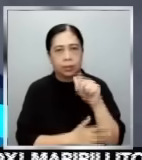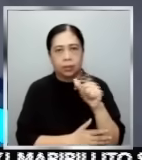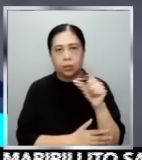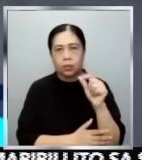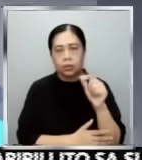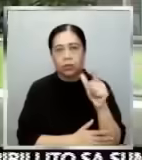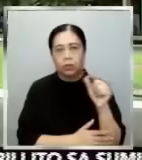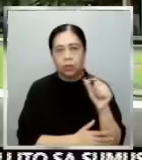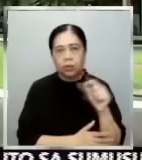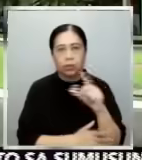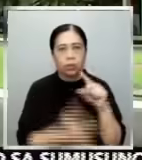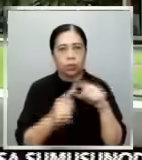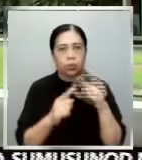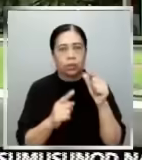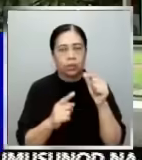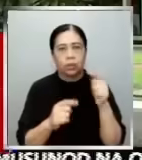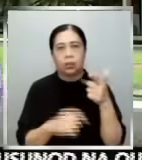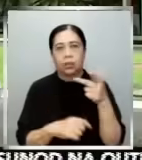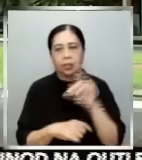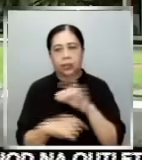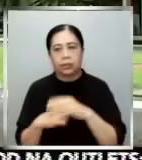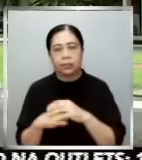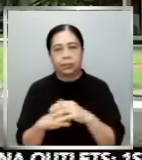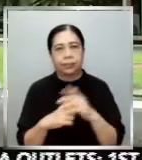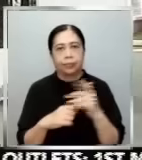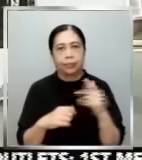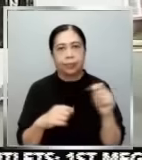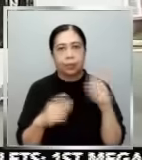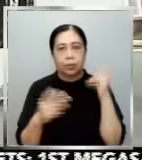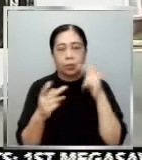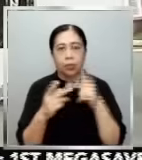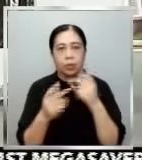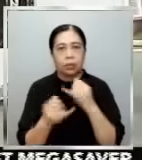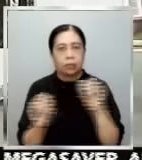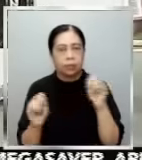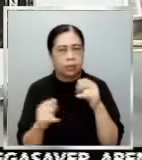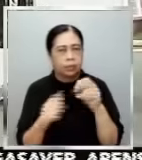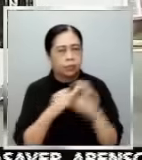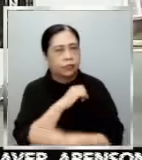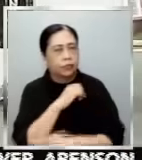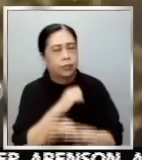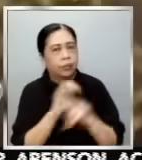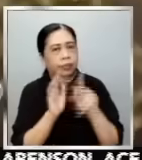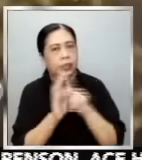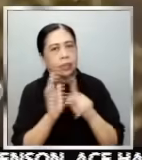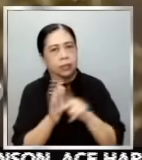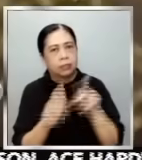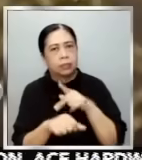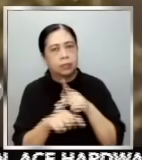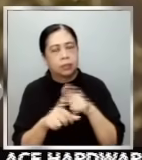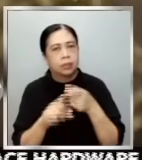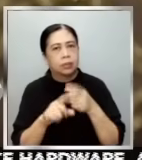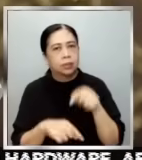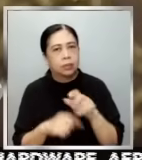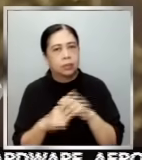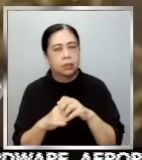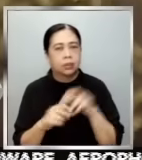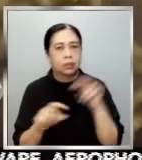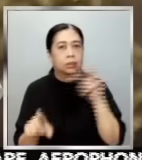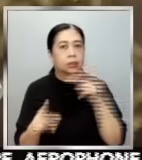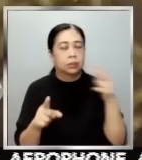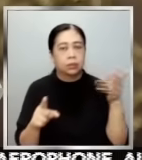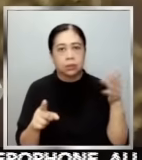to 2028 L nitong magkaroon ng independent foreign policy ang Pilipinas nakabatay rin daw ito sa pananaw ni Marcos sa